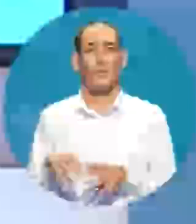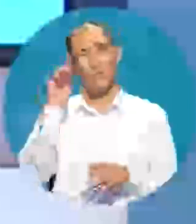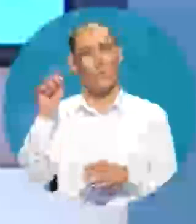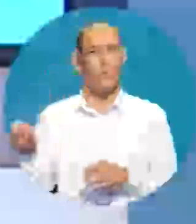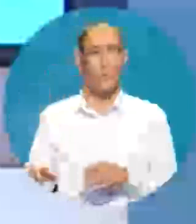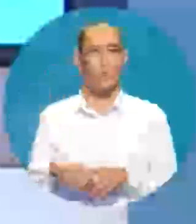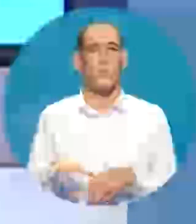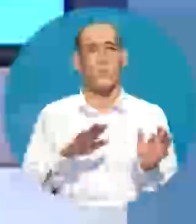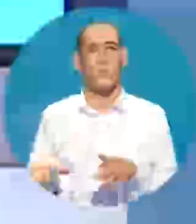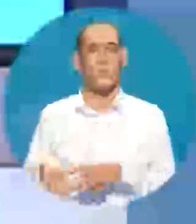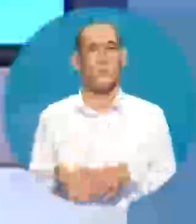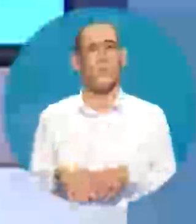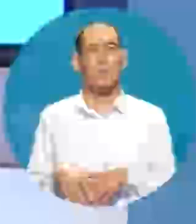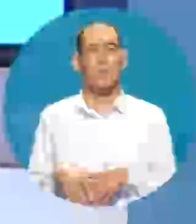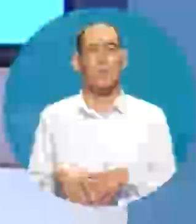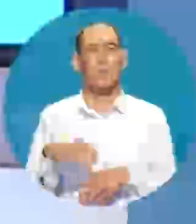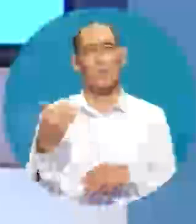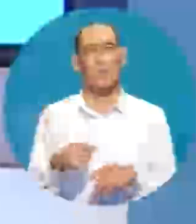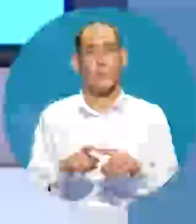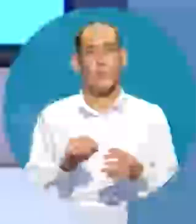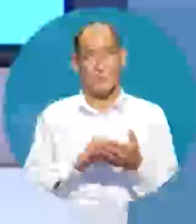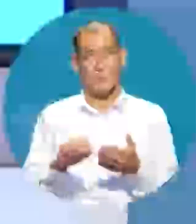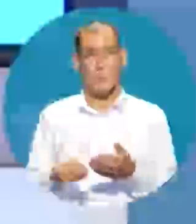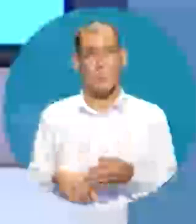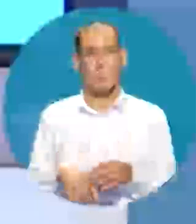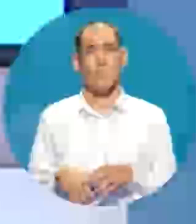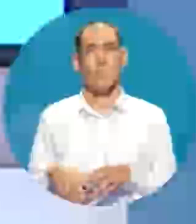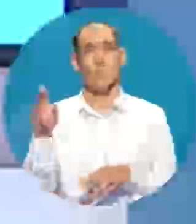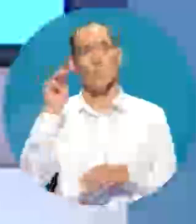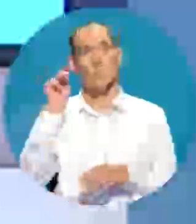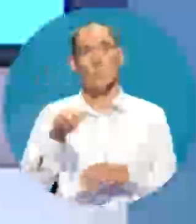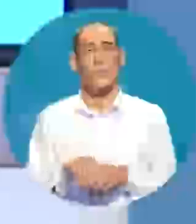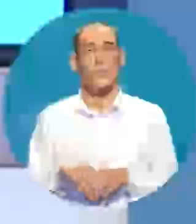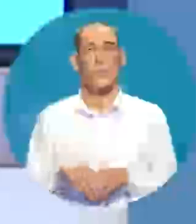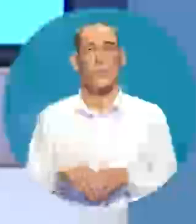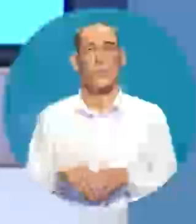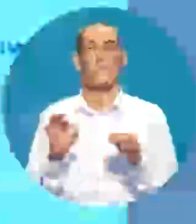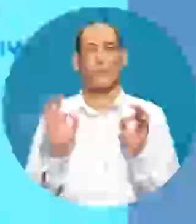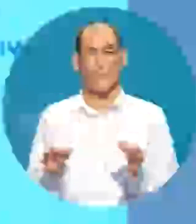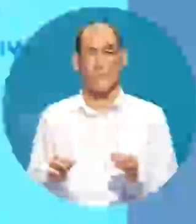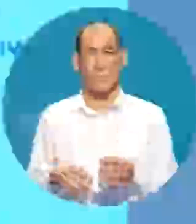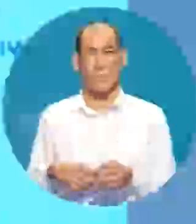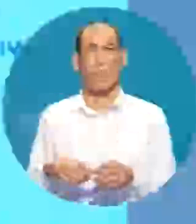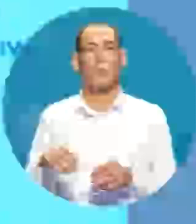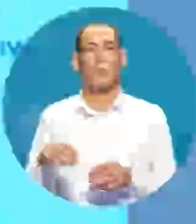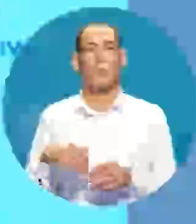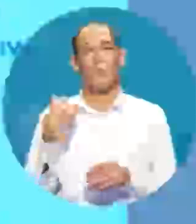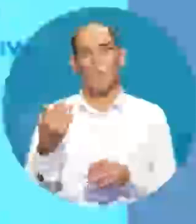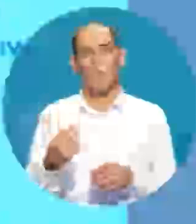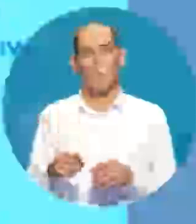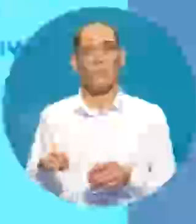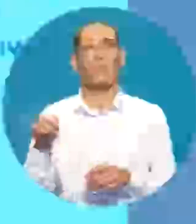boshlaymiz. O'quvchilar, o'tgan sabaqda sizler menen qanday harfni yozib o'rgangan edik? Sizler menen T